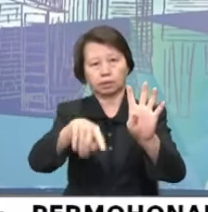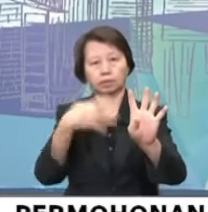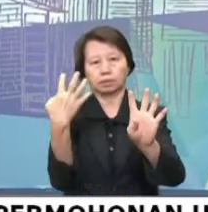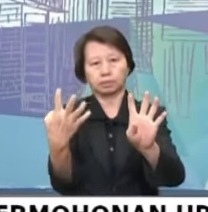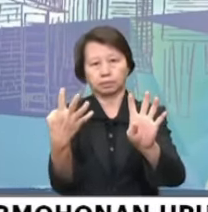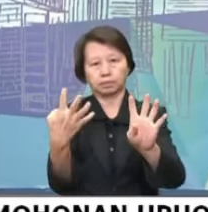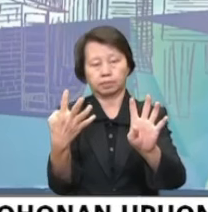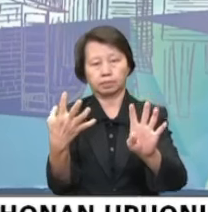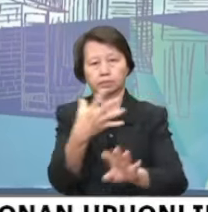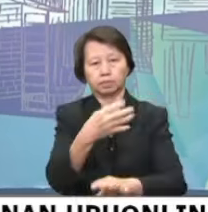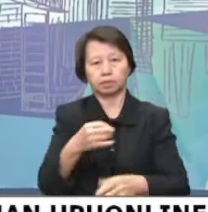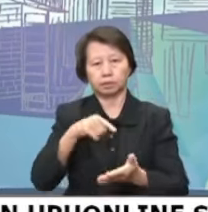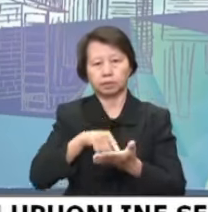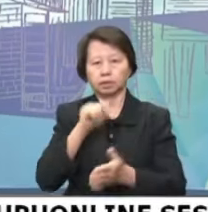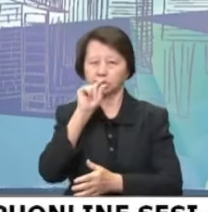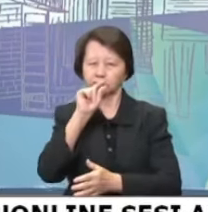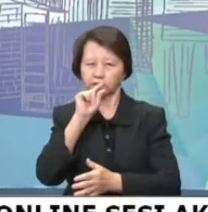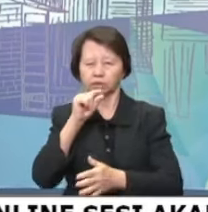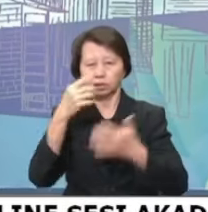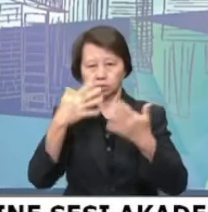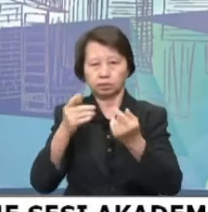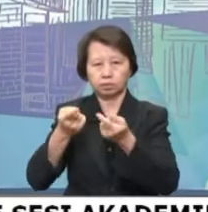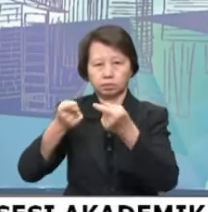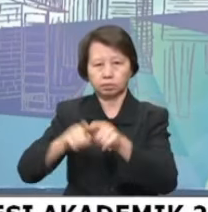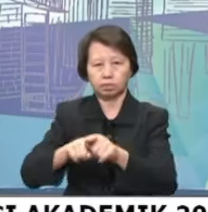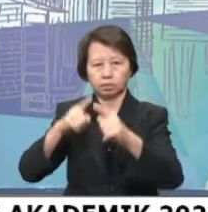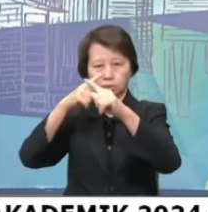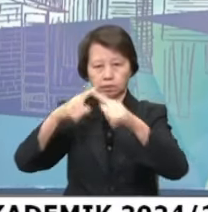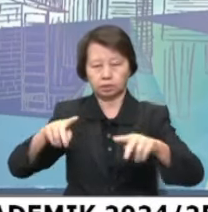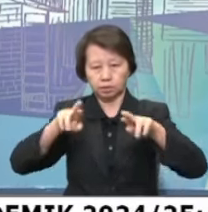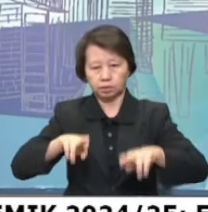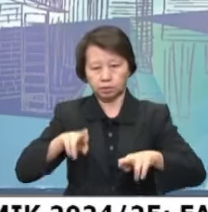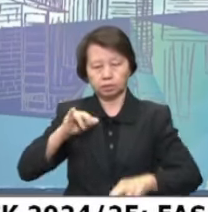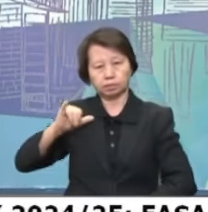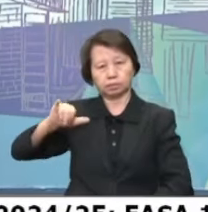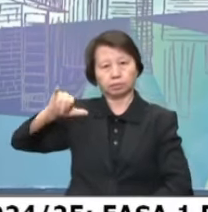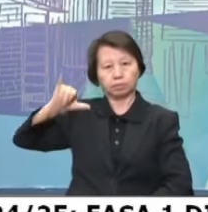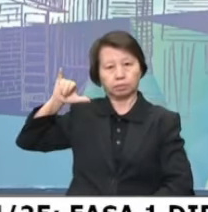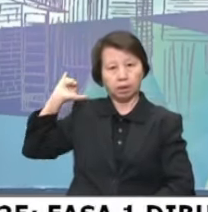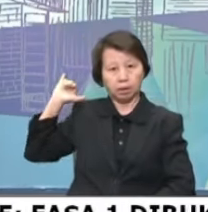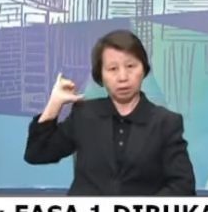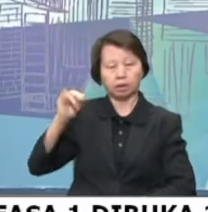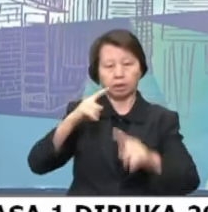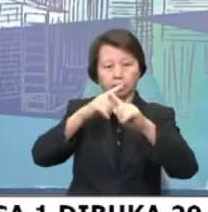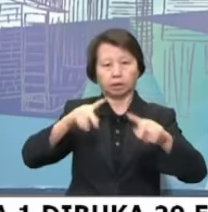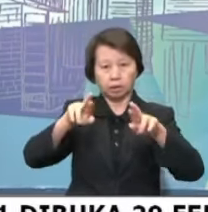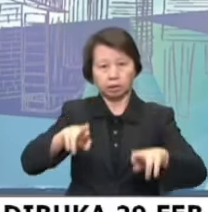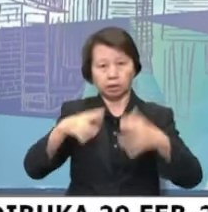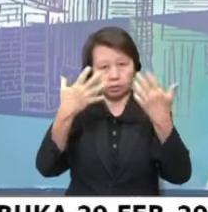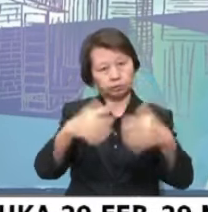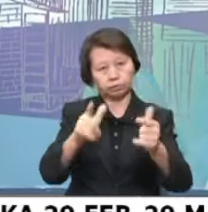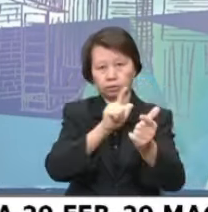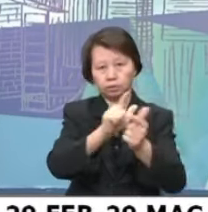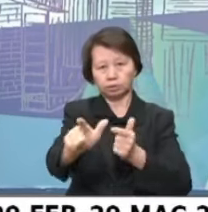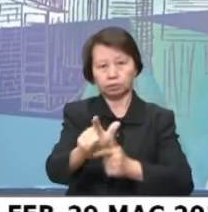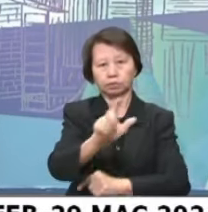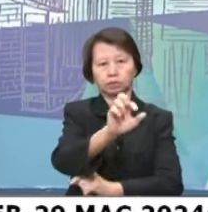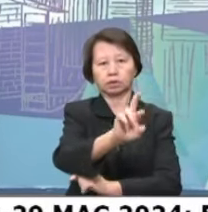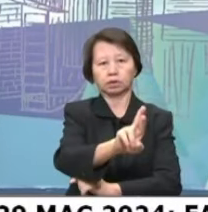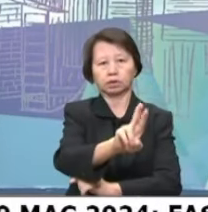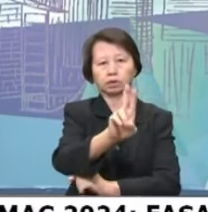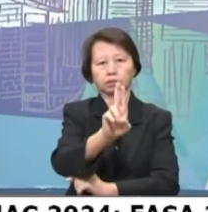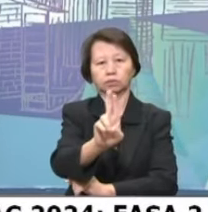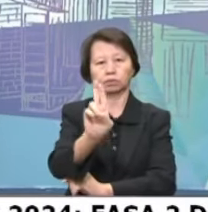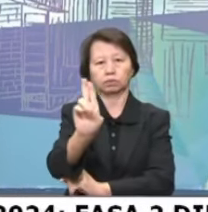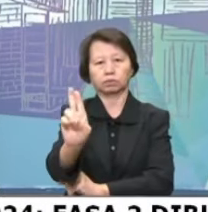akan datang. Dan ini sedikit sebanyak yang telah berlaku di Dewan Rakyat semalam, di mana Dewan Rakyat telah meluluskan rang undang-undang